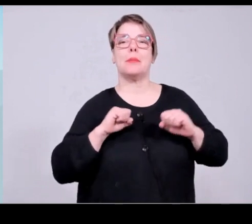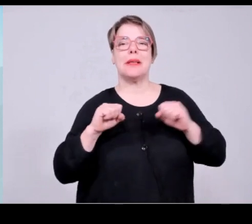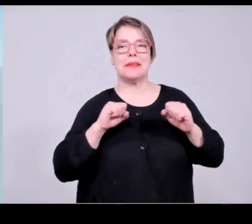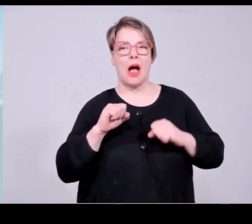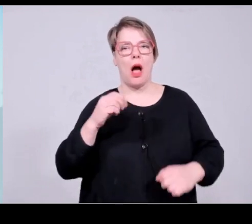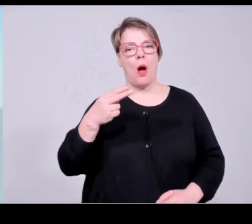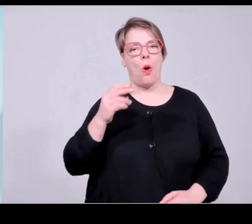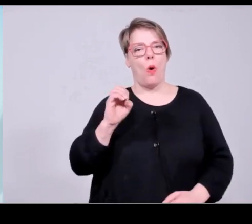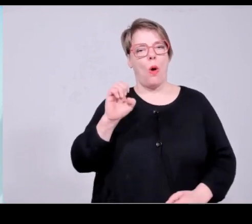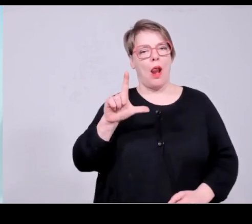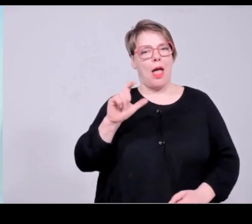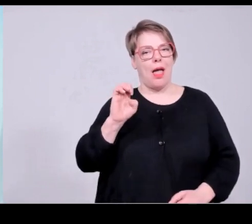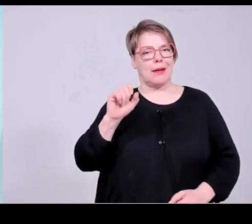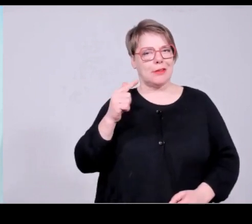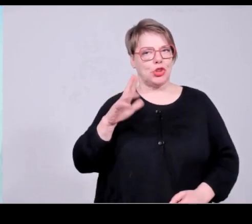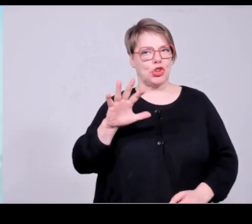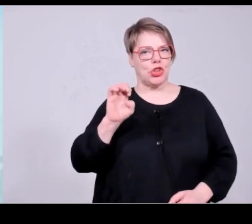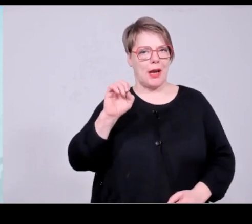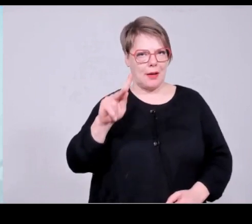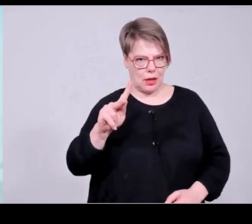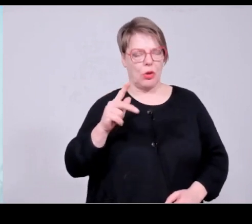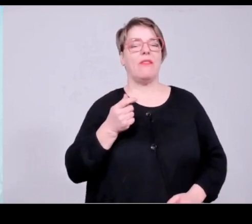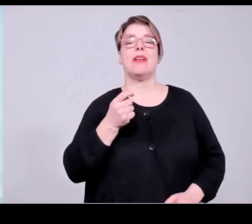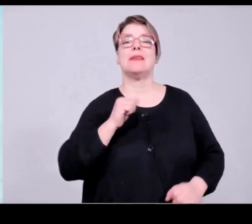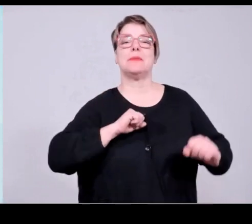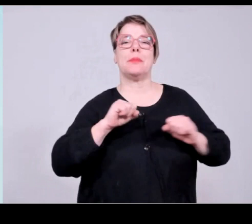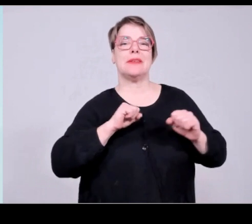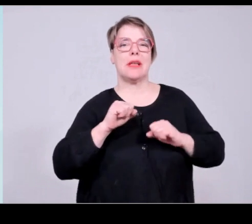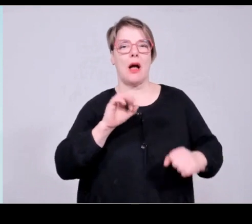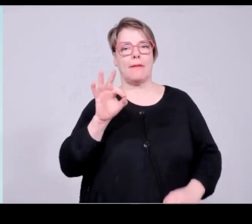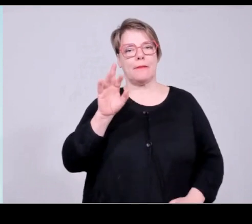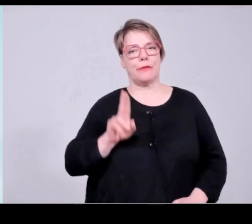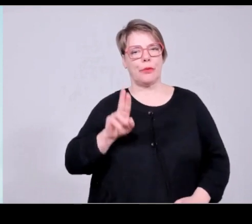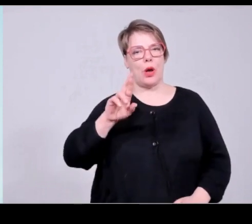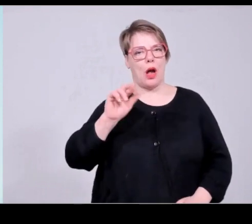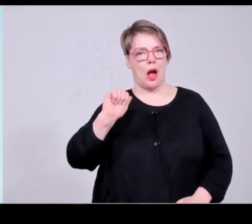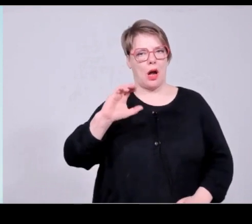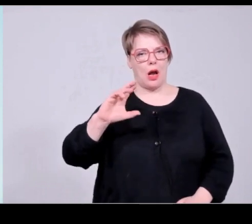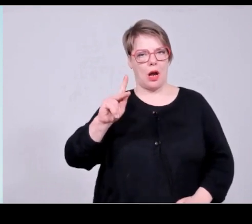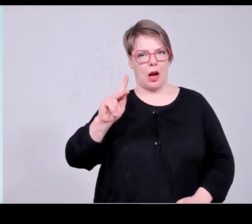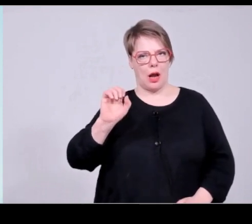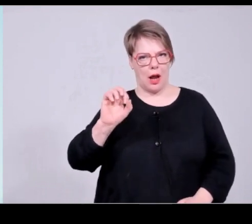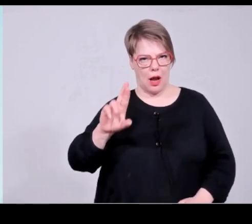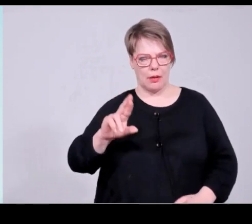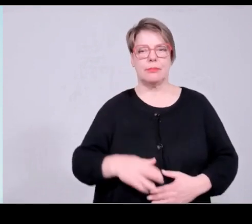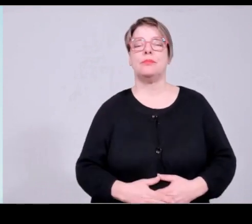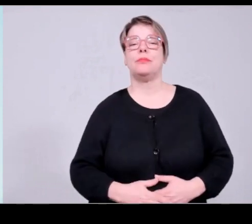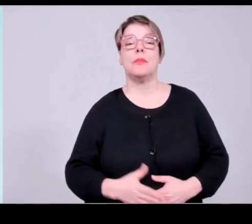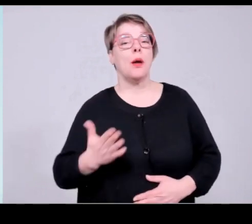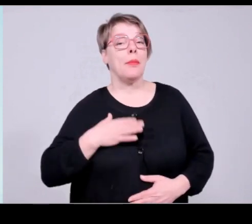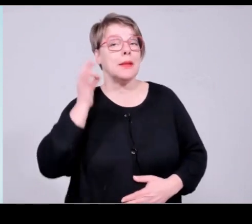wie immer unter der Leitung des Ministerpräsidenten Dr. Markus Söder stattgefunden hat im Ministerratssaal der Staatskanzlei.